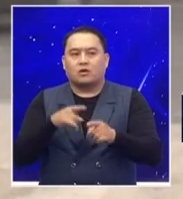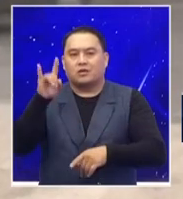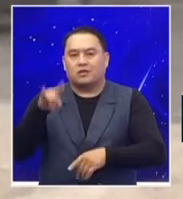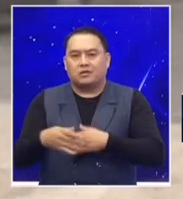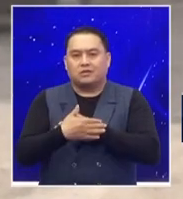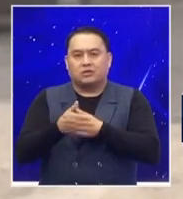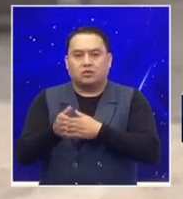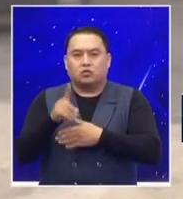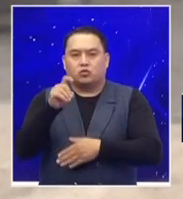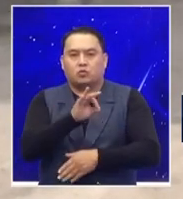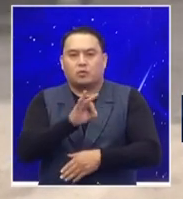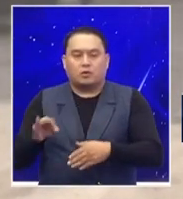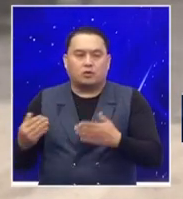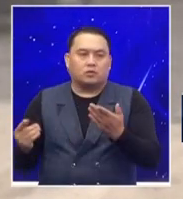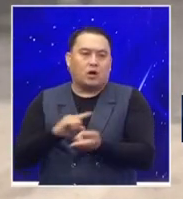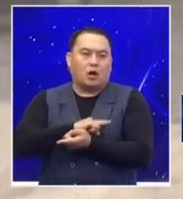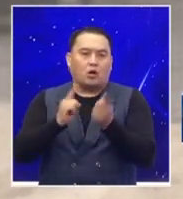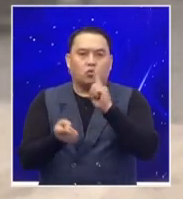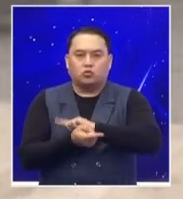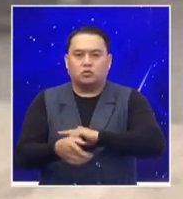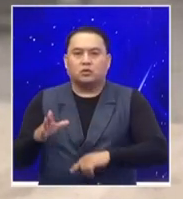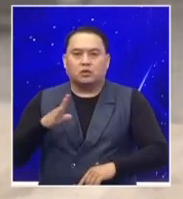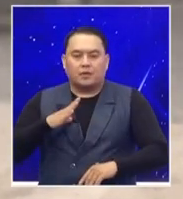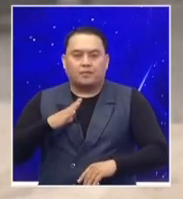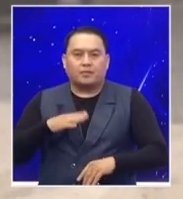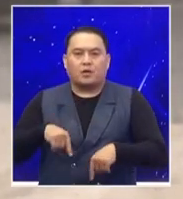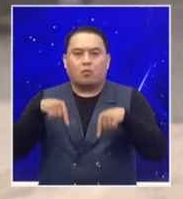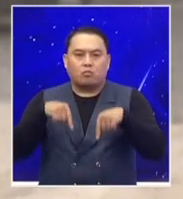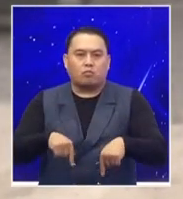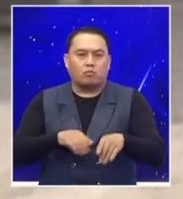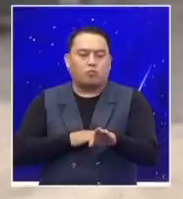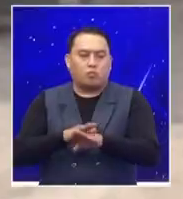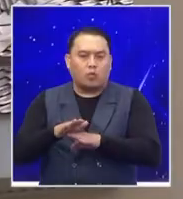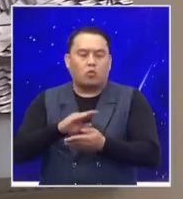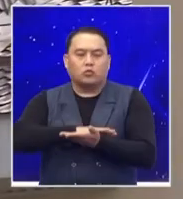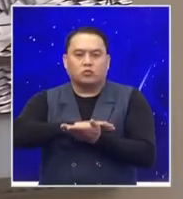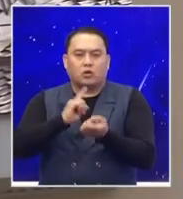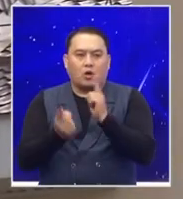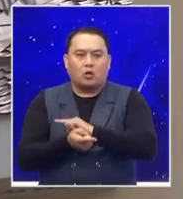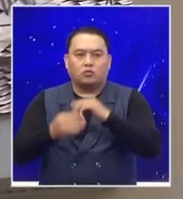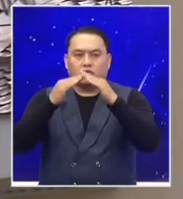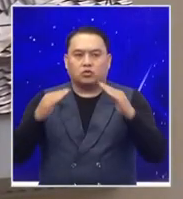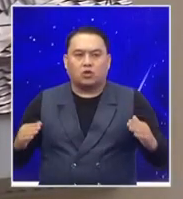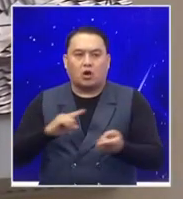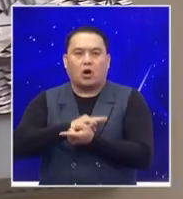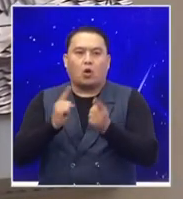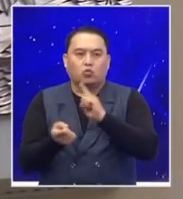терезесі 100% қайтадан ауыстырылды. Едендері қайтадан төселіп, шатыры